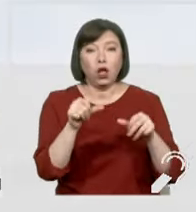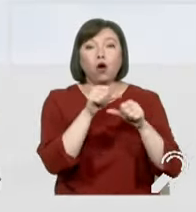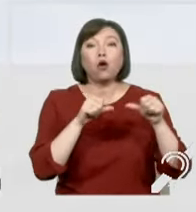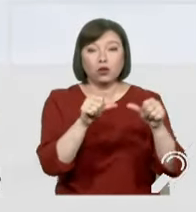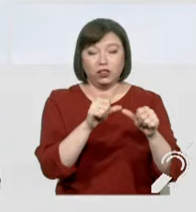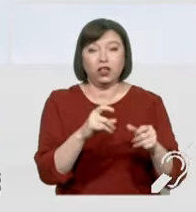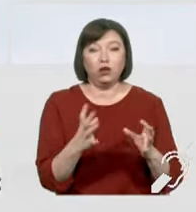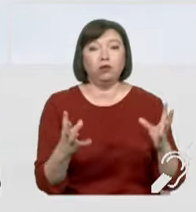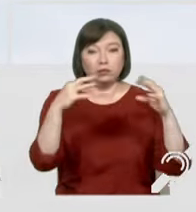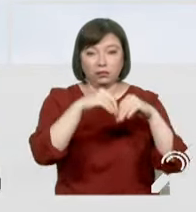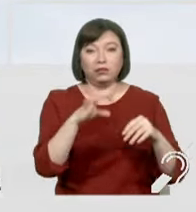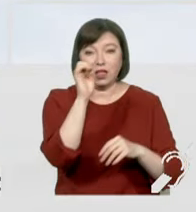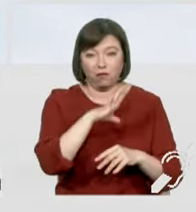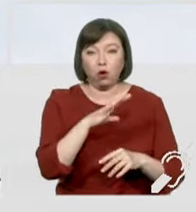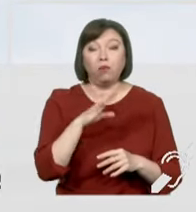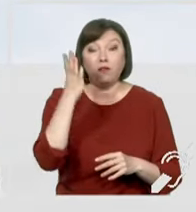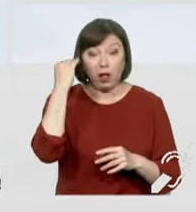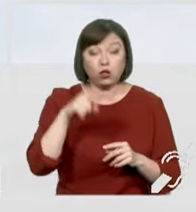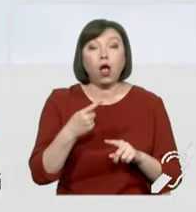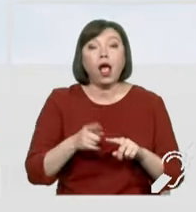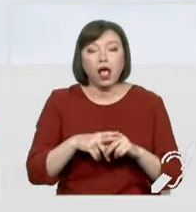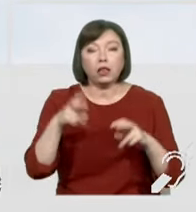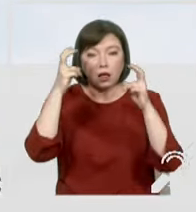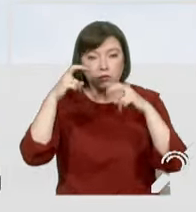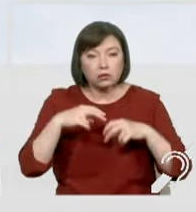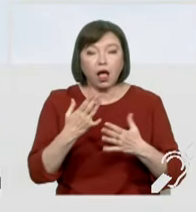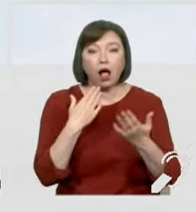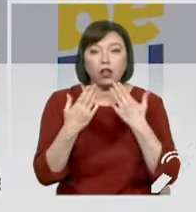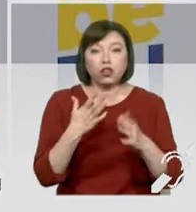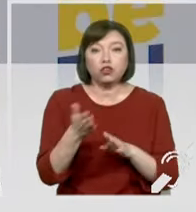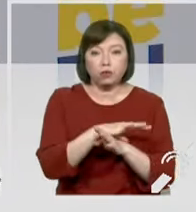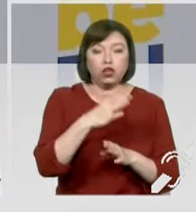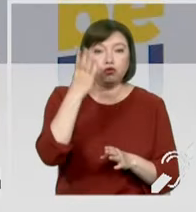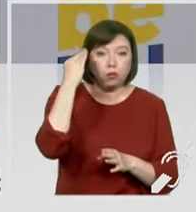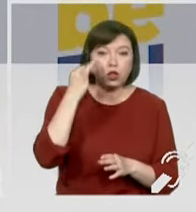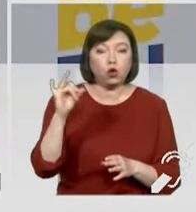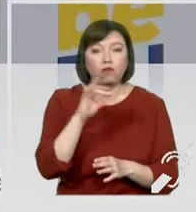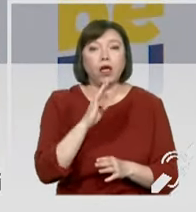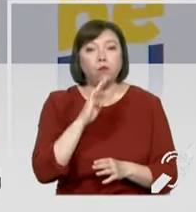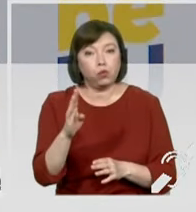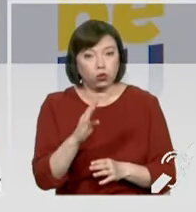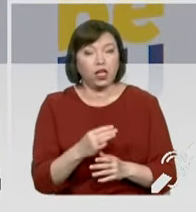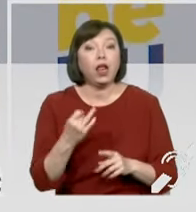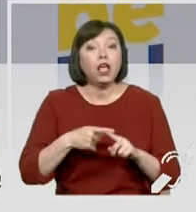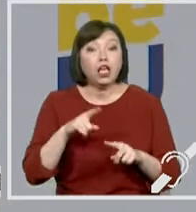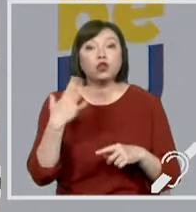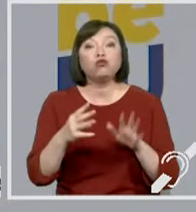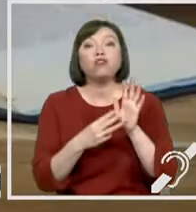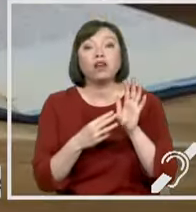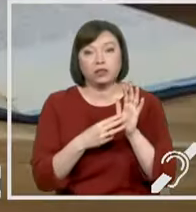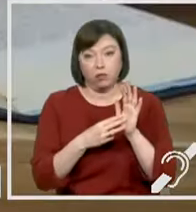Uniunea Europeană-Republica Moldova reprezintă o revizuire a relațiilor dintre Chișinău și Bruxelles și este a opta la număr.